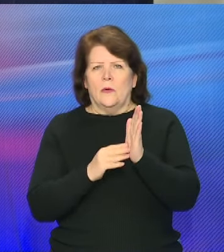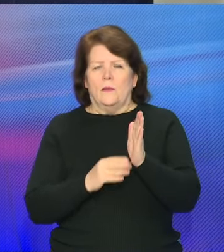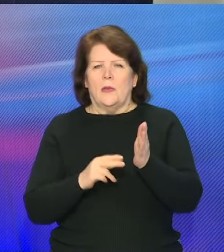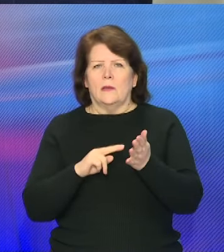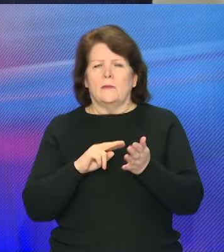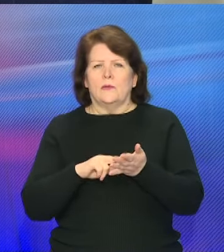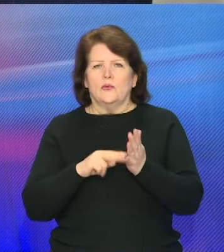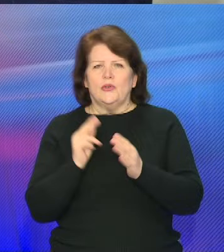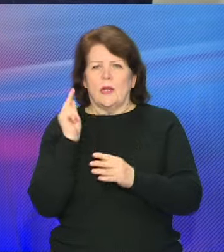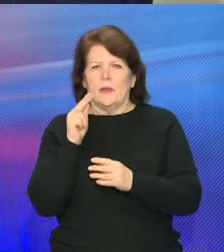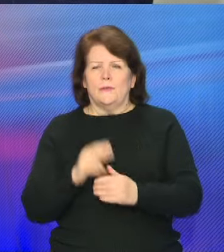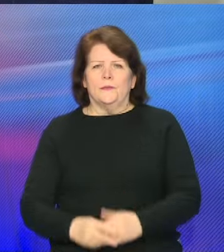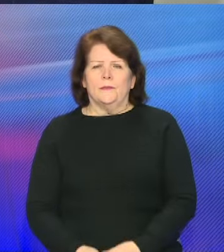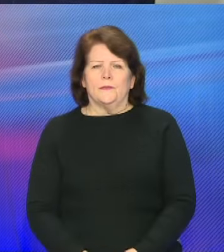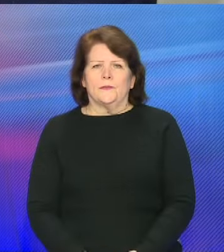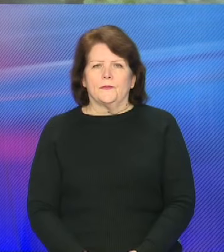учений.